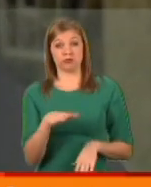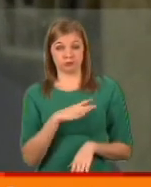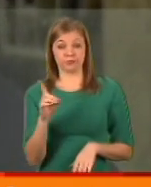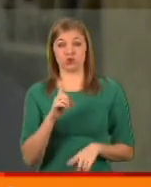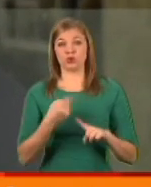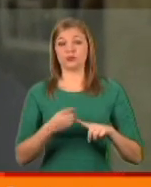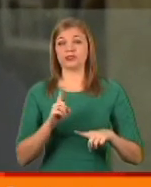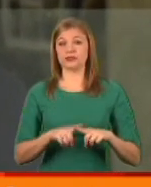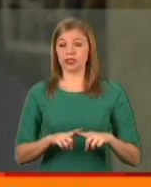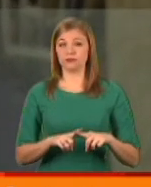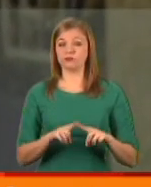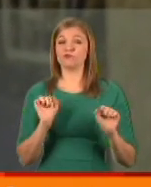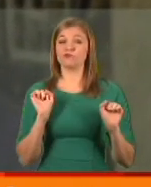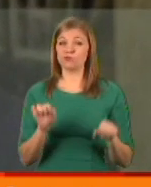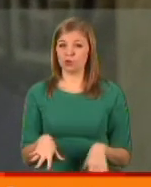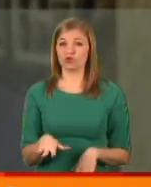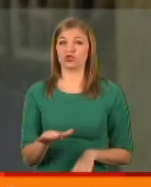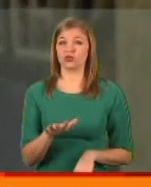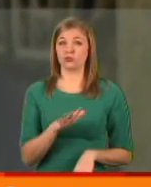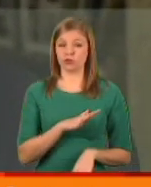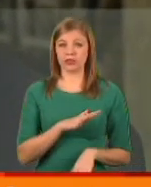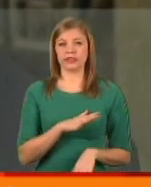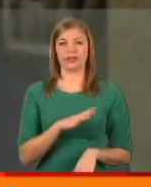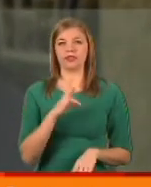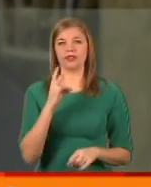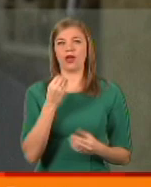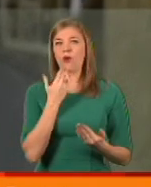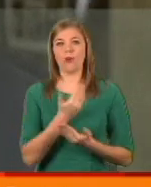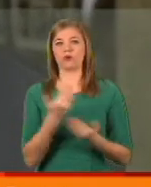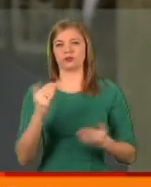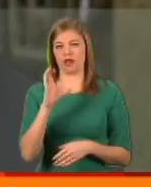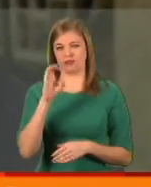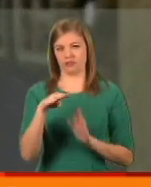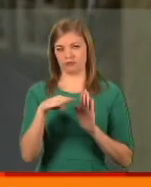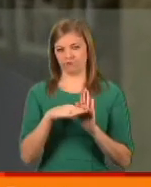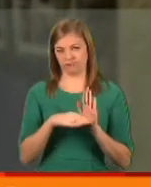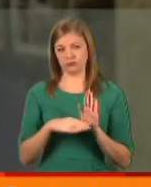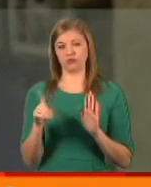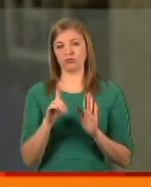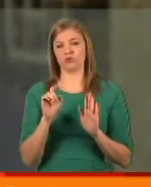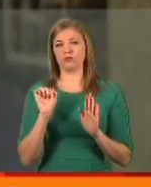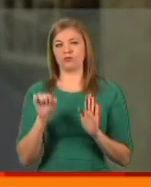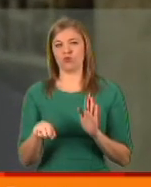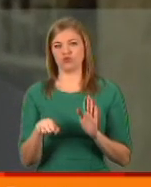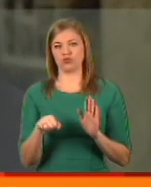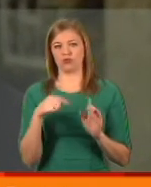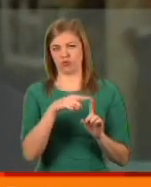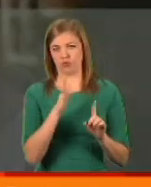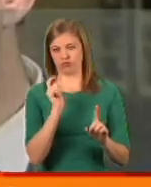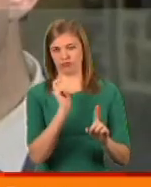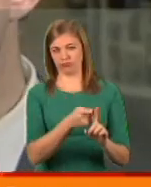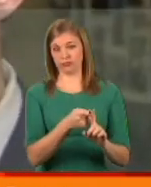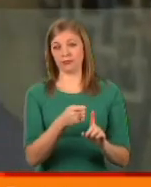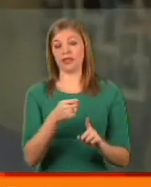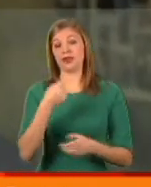це може бути не остання стаття, яка може йому